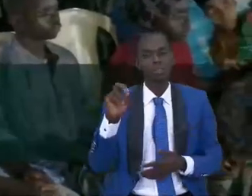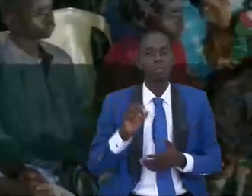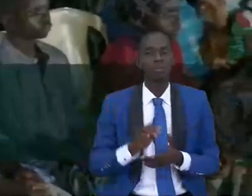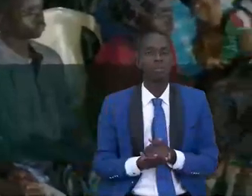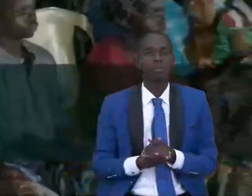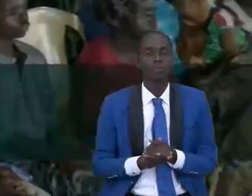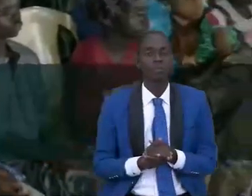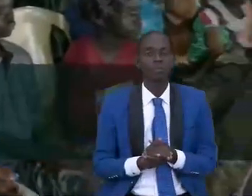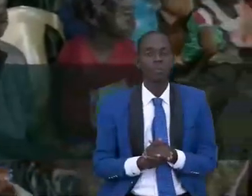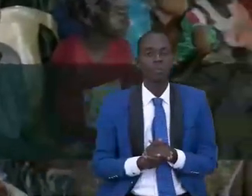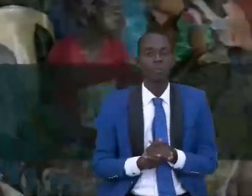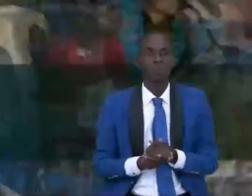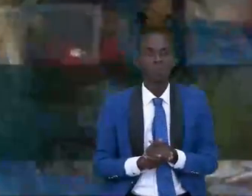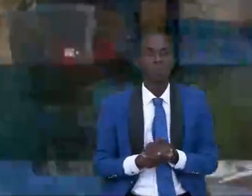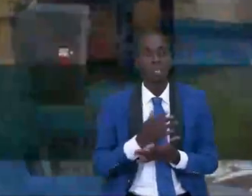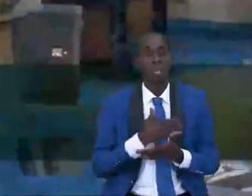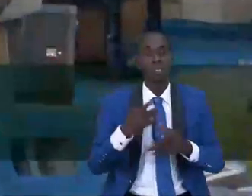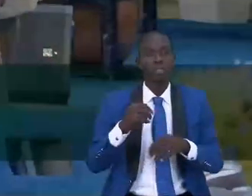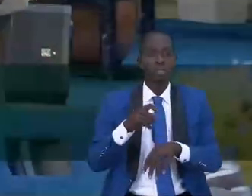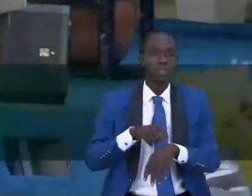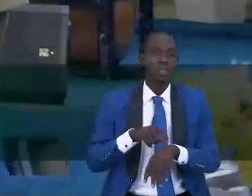verset 30.